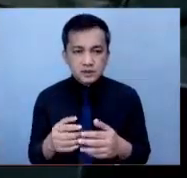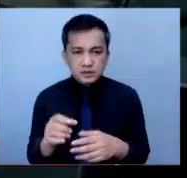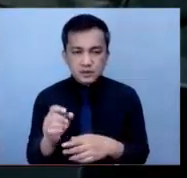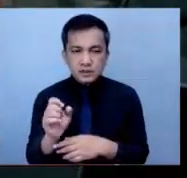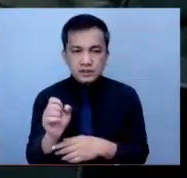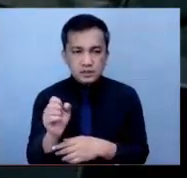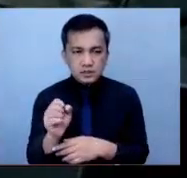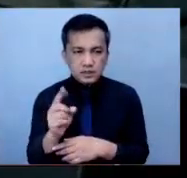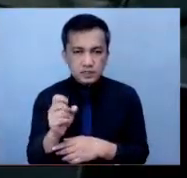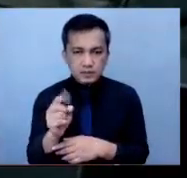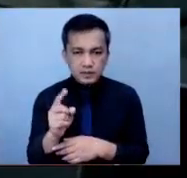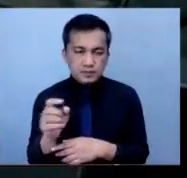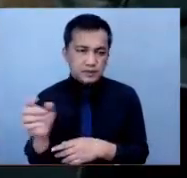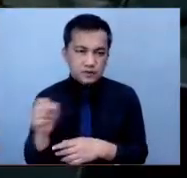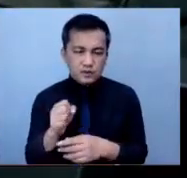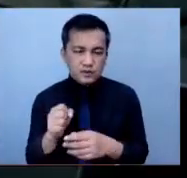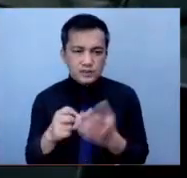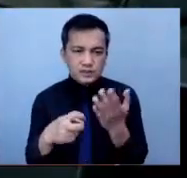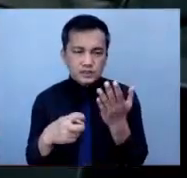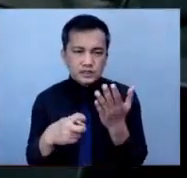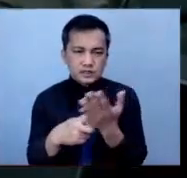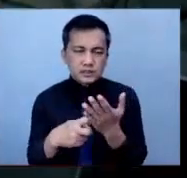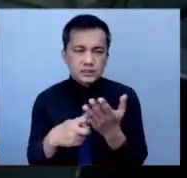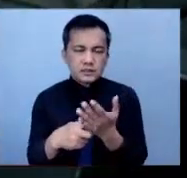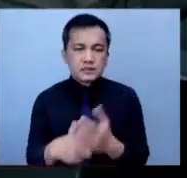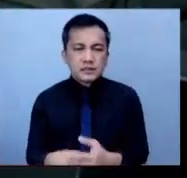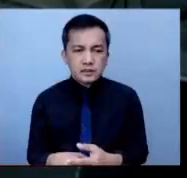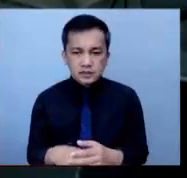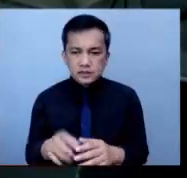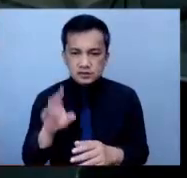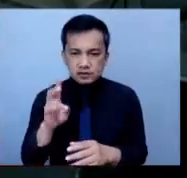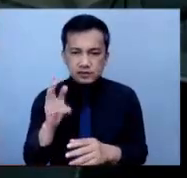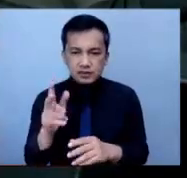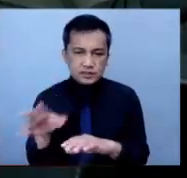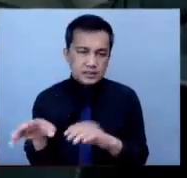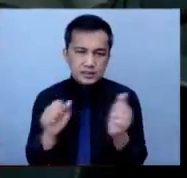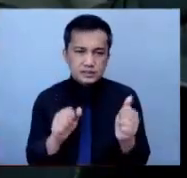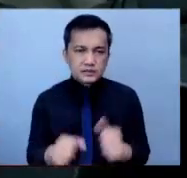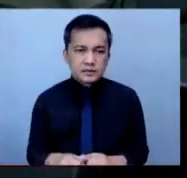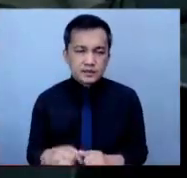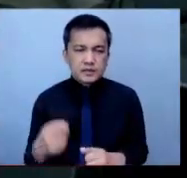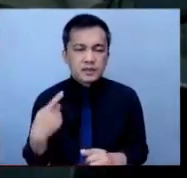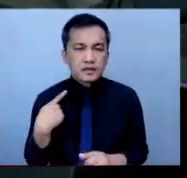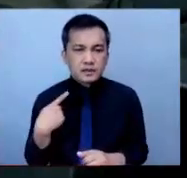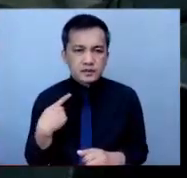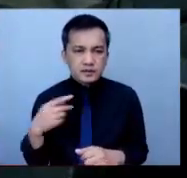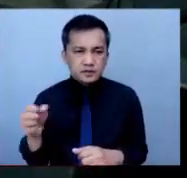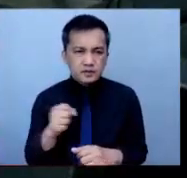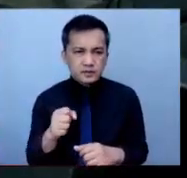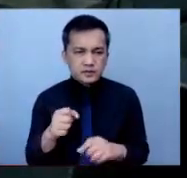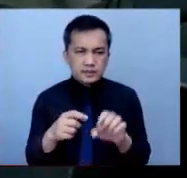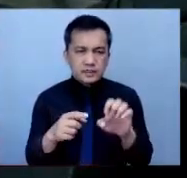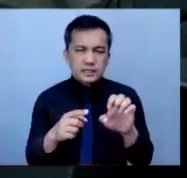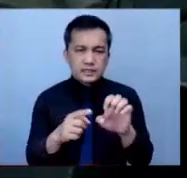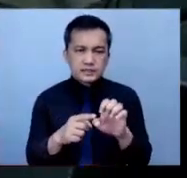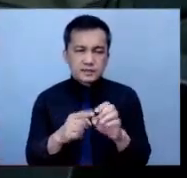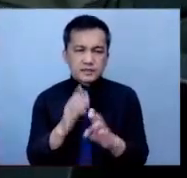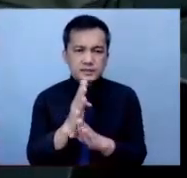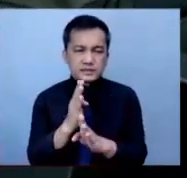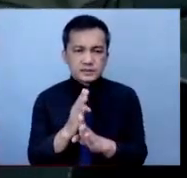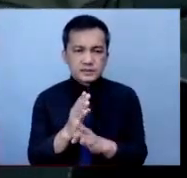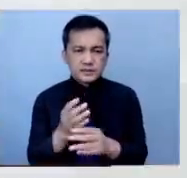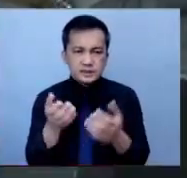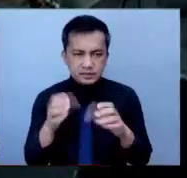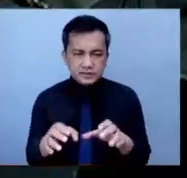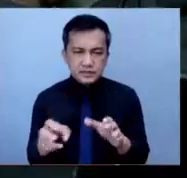nakakuha ng tickets. Tapos ano oras kaya alis na yun? 7:30 kasi may nakakuha kami ng extra bus. So, kumbaga nag-chance passenger?